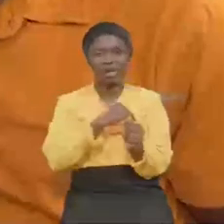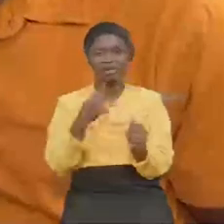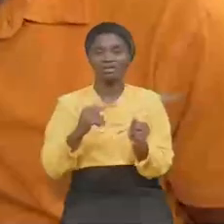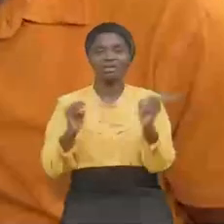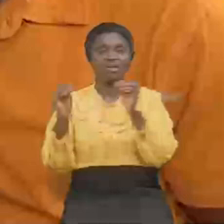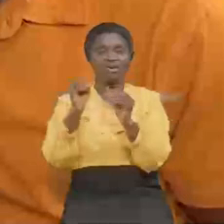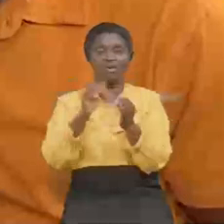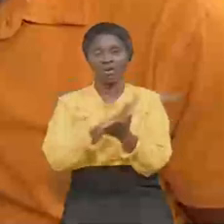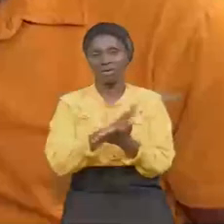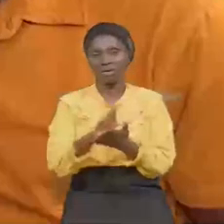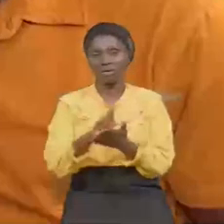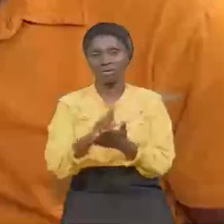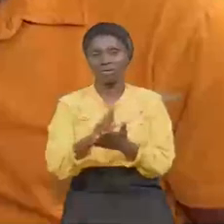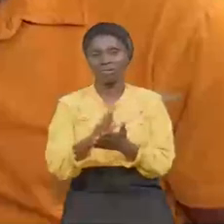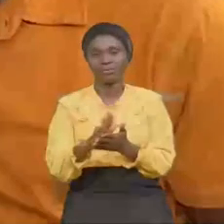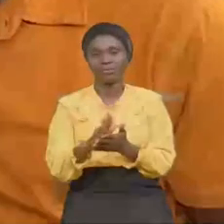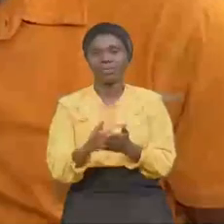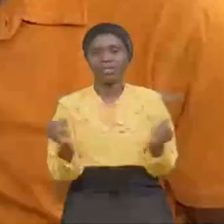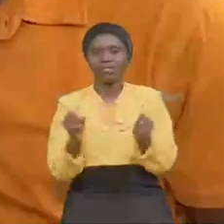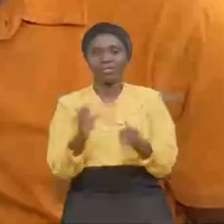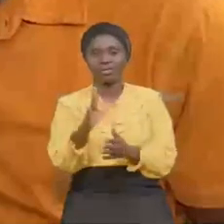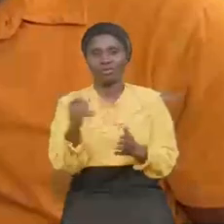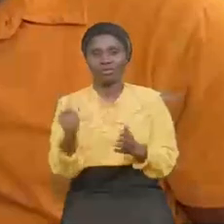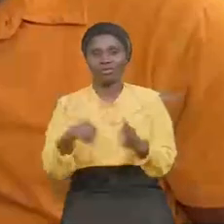d'Ésaïe 52. Lève-toi,